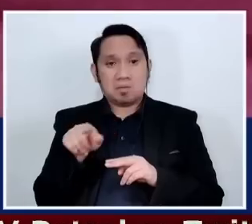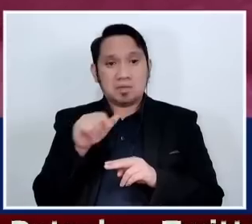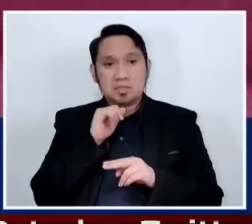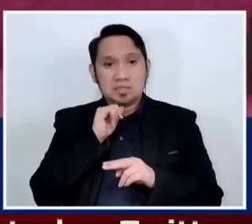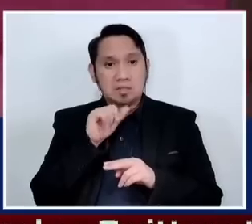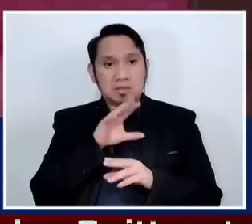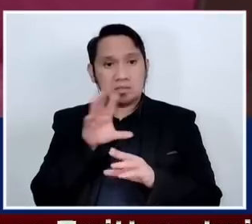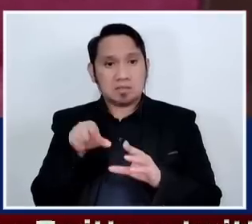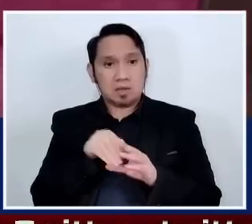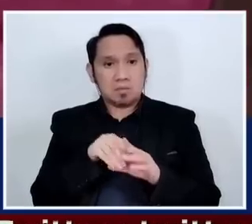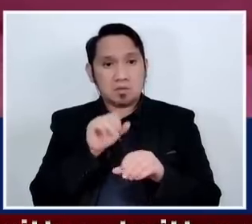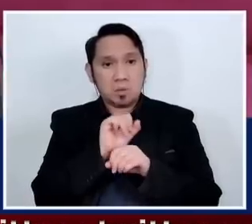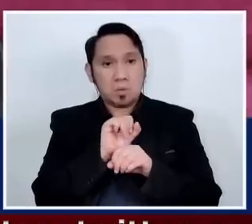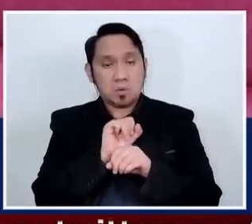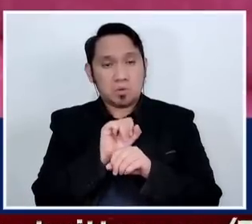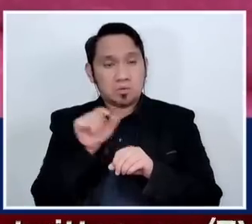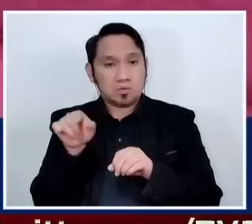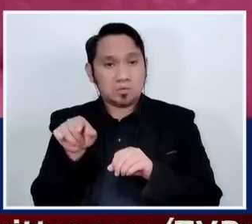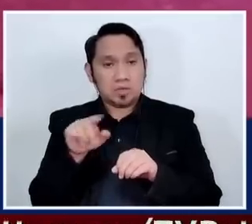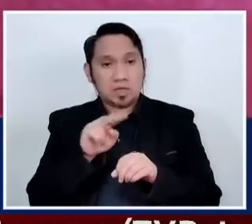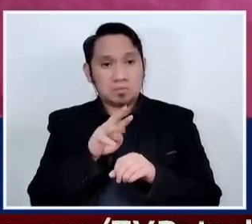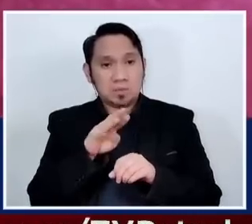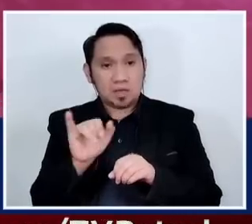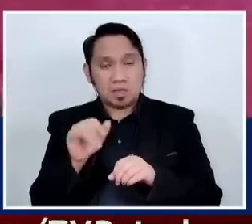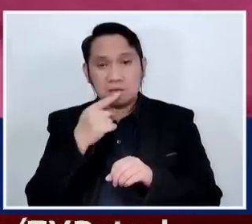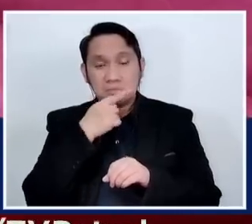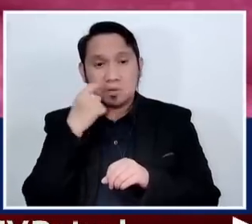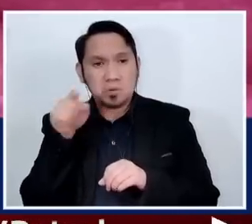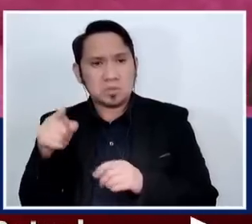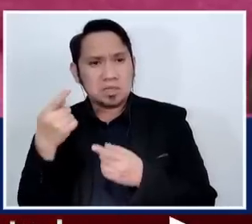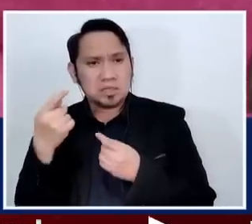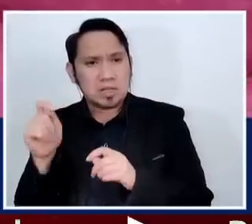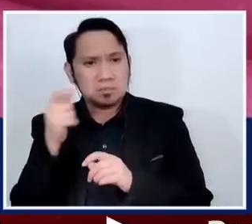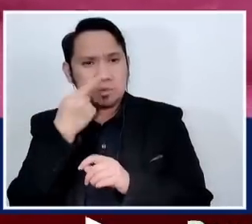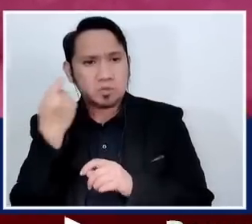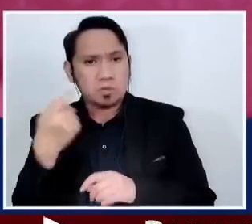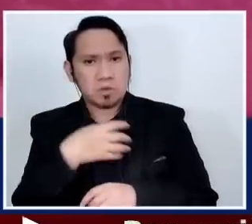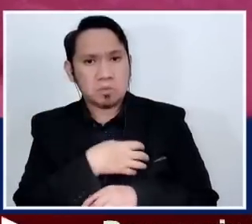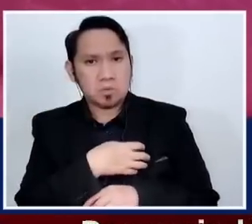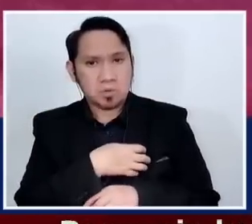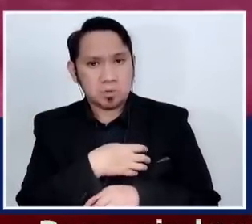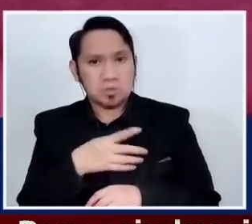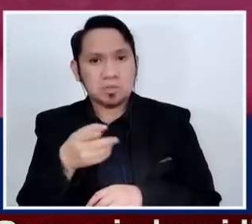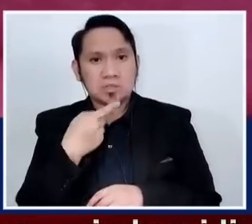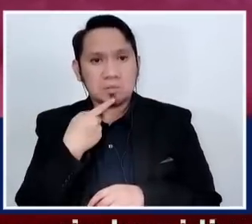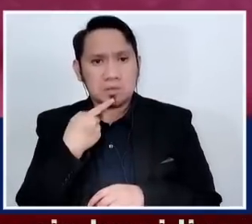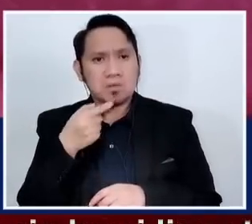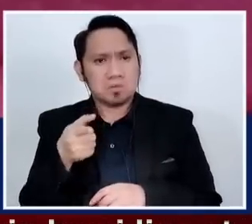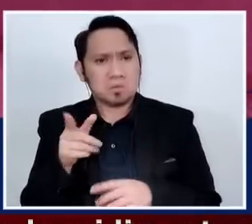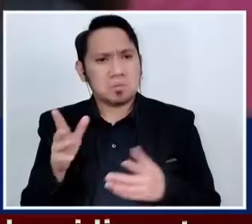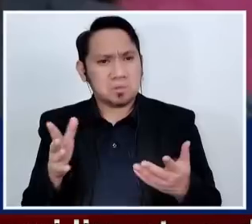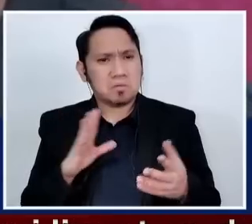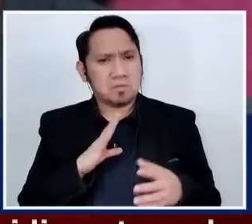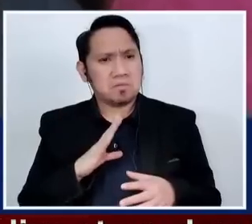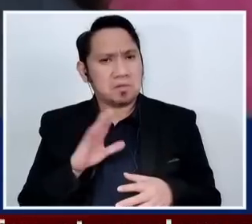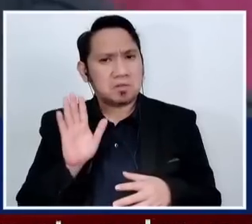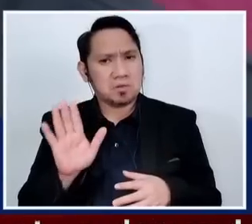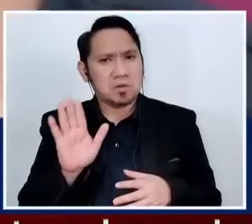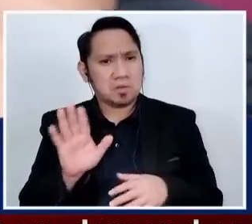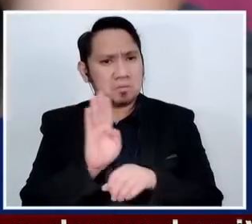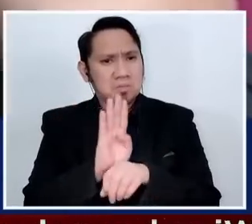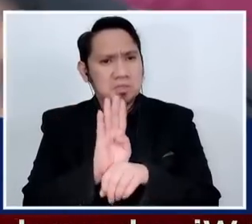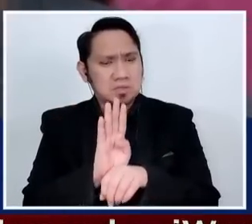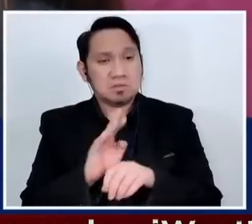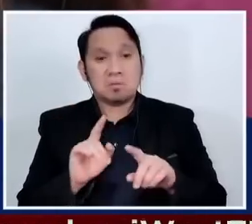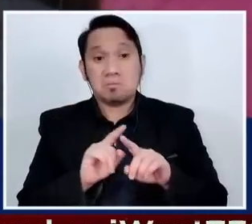Mendoza. Nagtiwala ang mga biktima, lalo't pulis ang asawa ng suspect na nagsabi umanong lehitimo ang kanilang investment. Pero pati